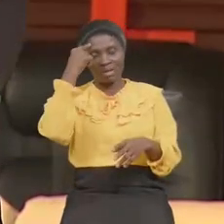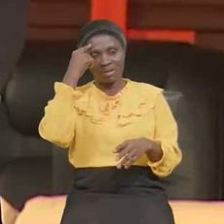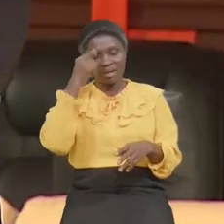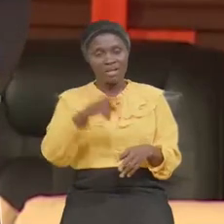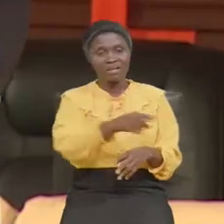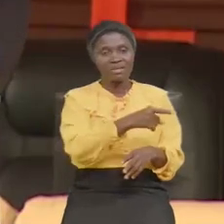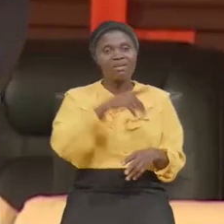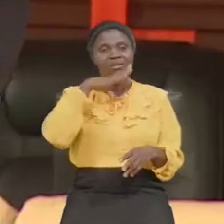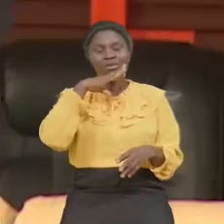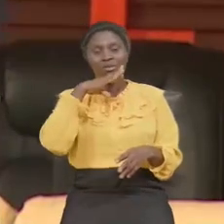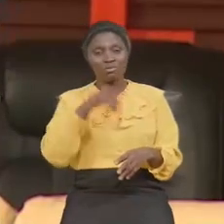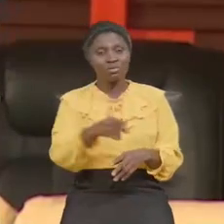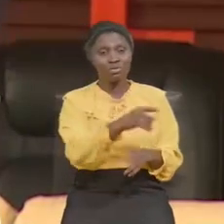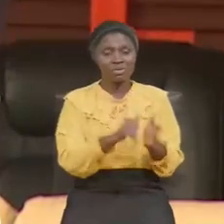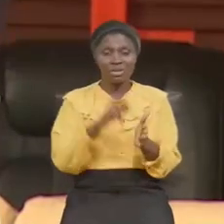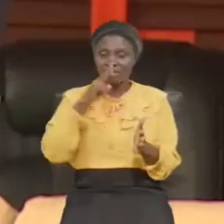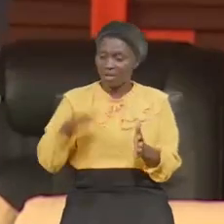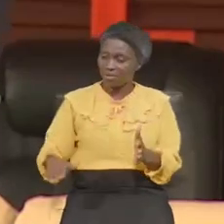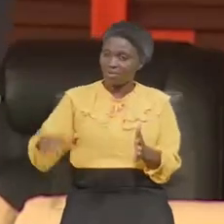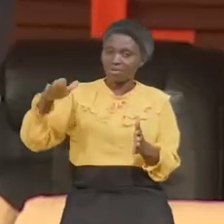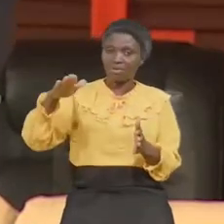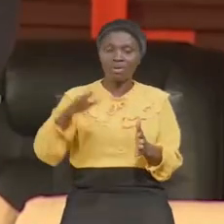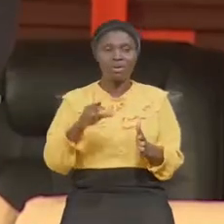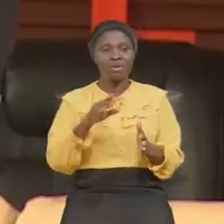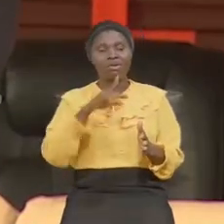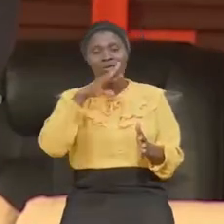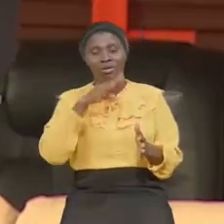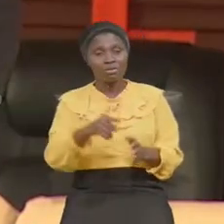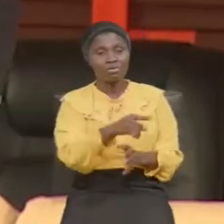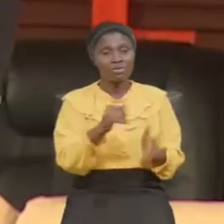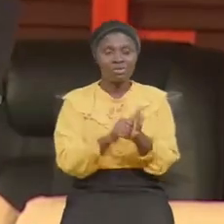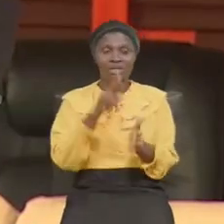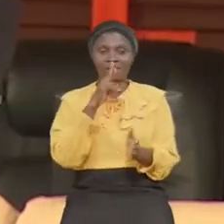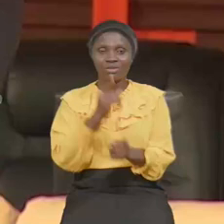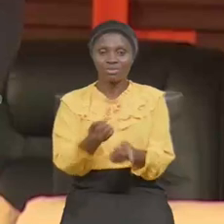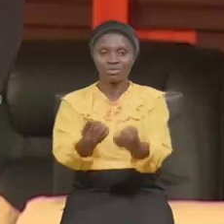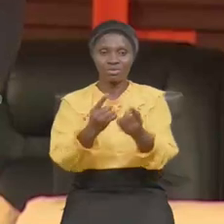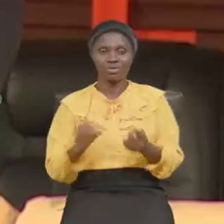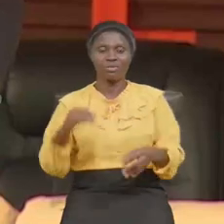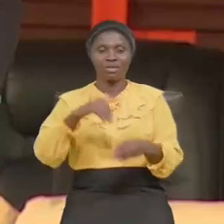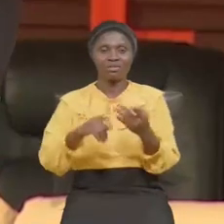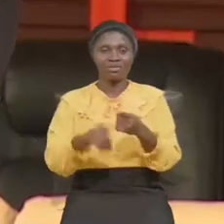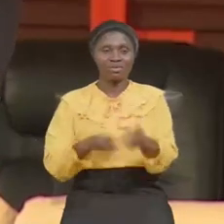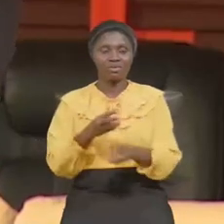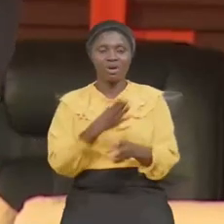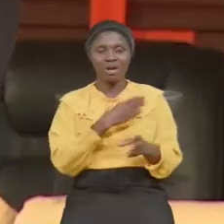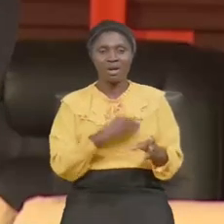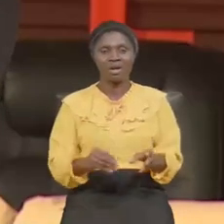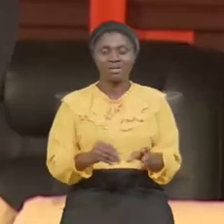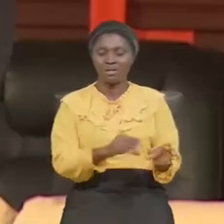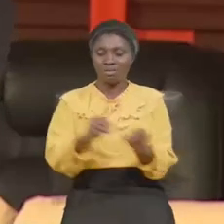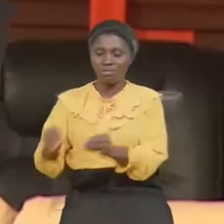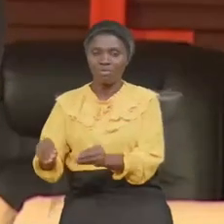qui grandissent. Ils corrompent ceux qui sont venus dans le monde. Et ils leur transmettent leur